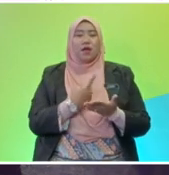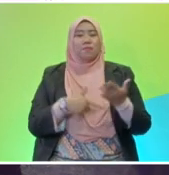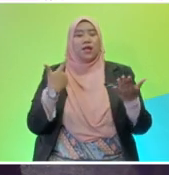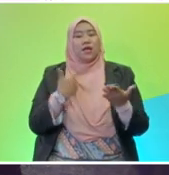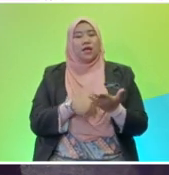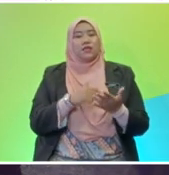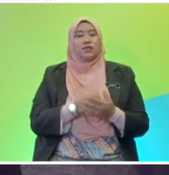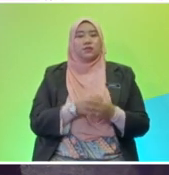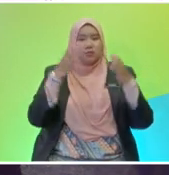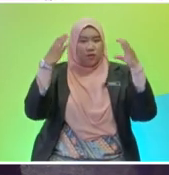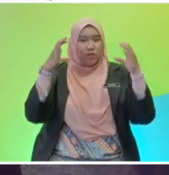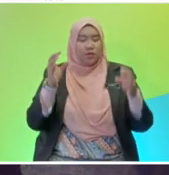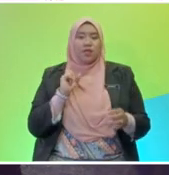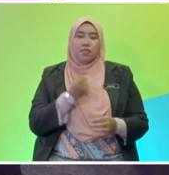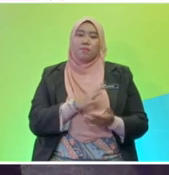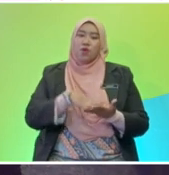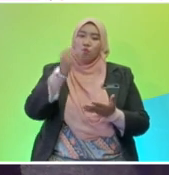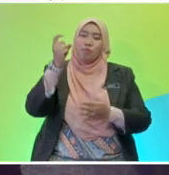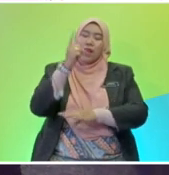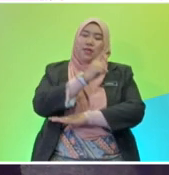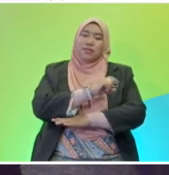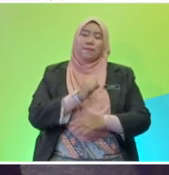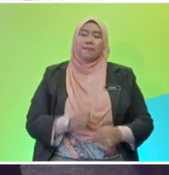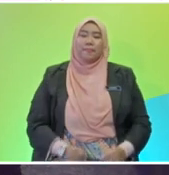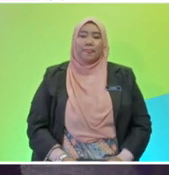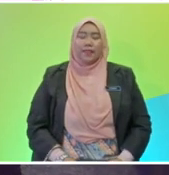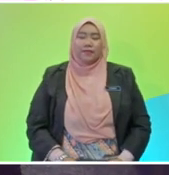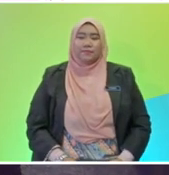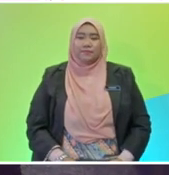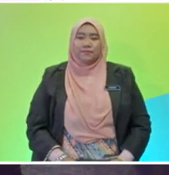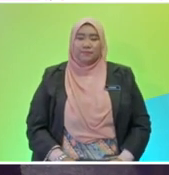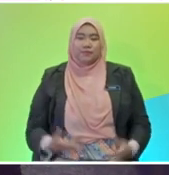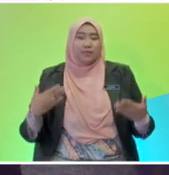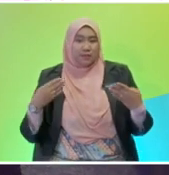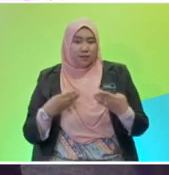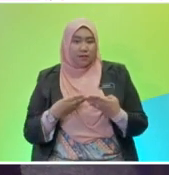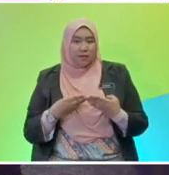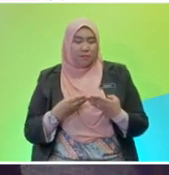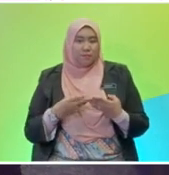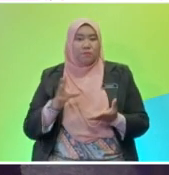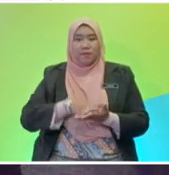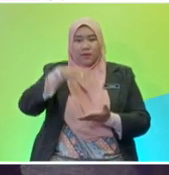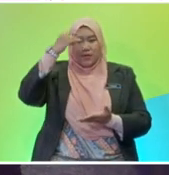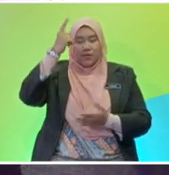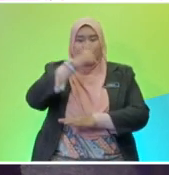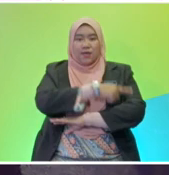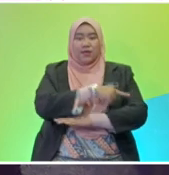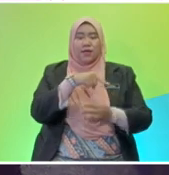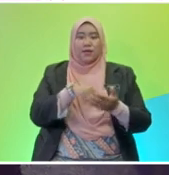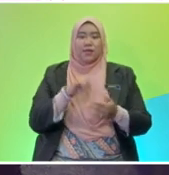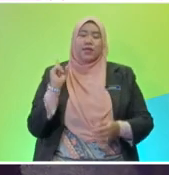topik itu Hobi saya ini Oke coba kita sambung pembelajaran kita kali ini kita akan membaca